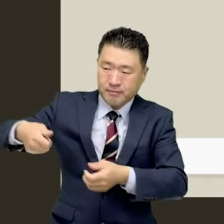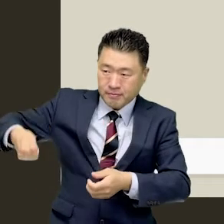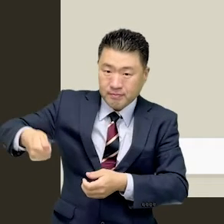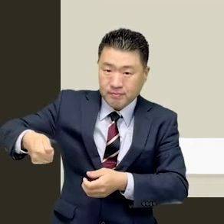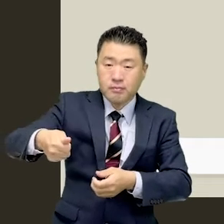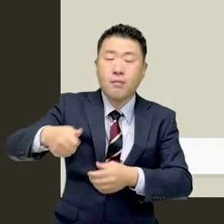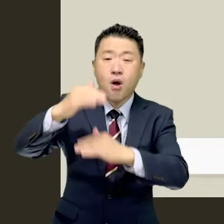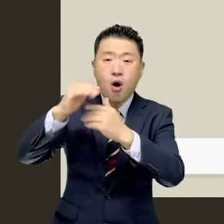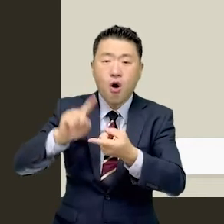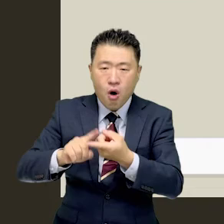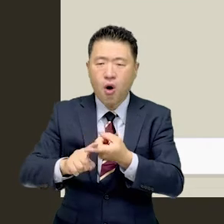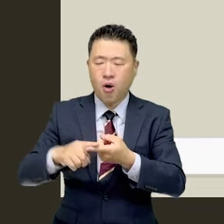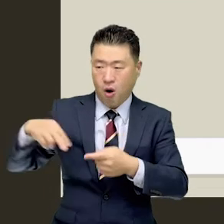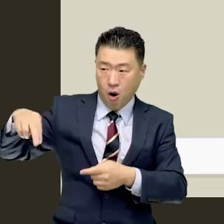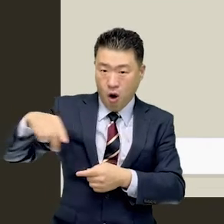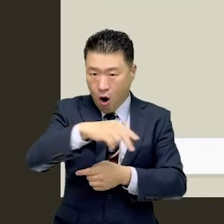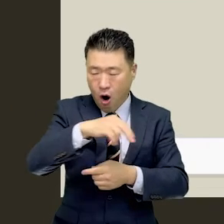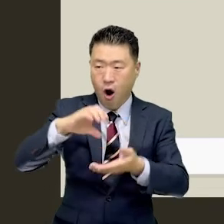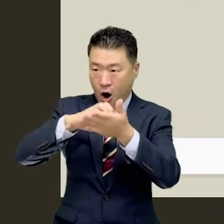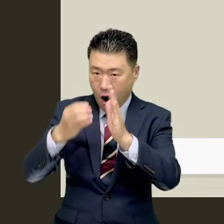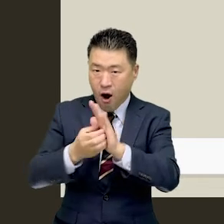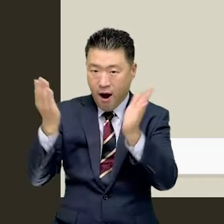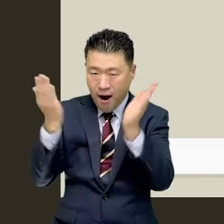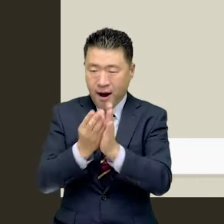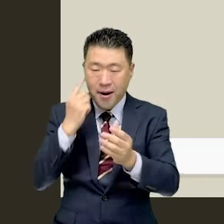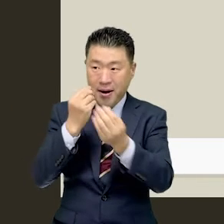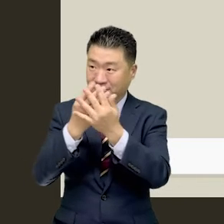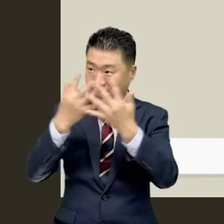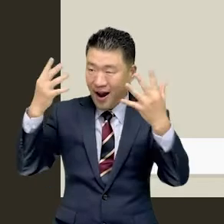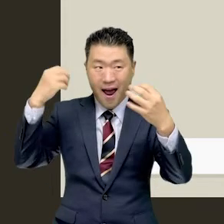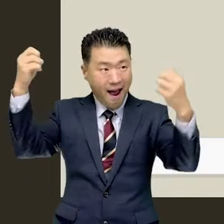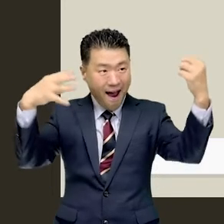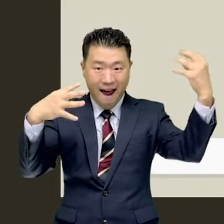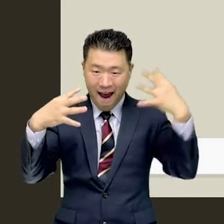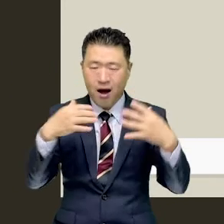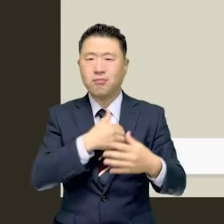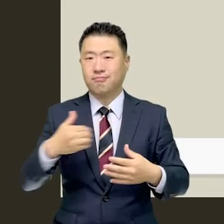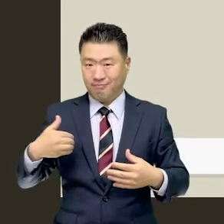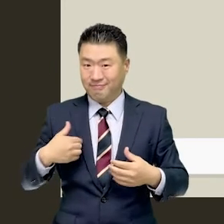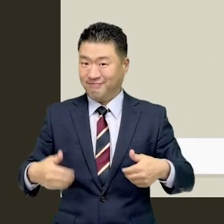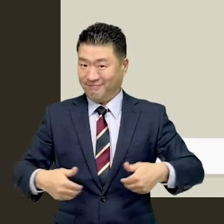공간에는 보행과 작업에 적합한 밝기의 적정 조명을 확보합니다.